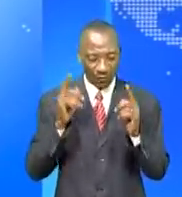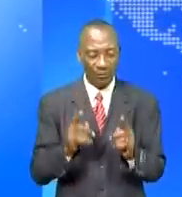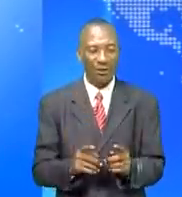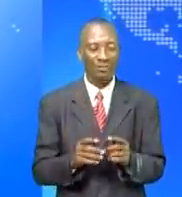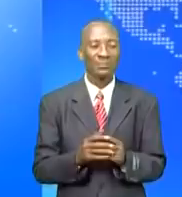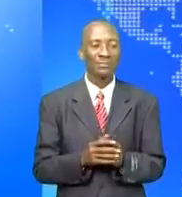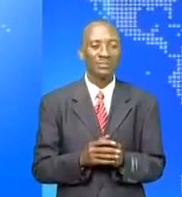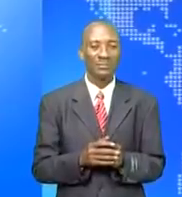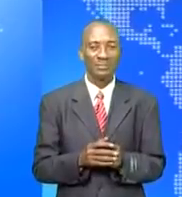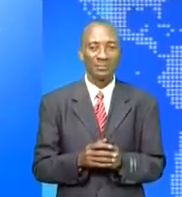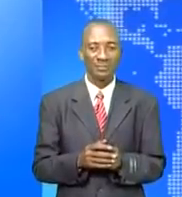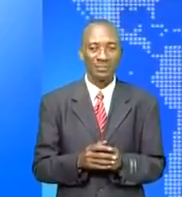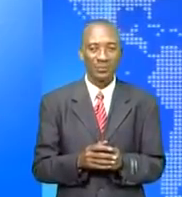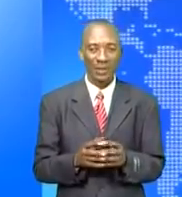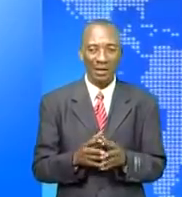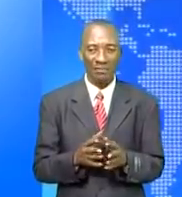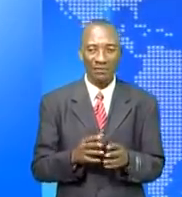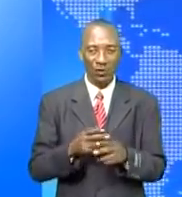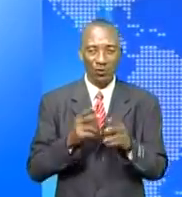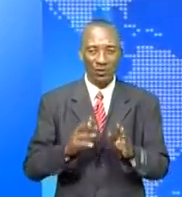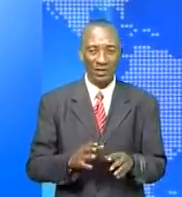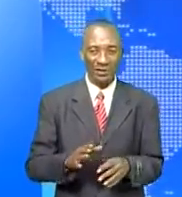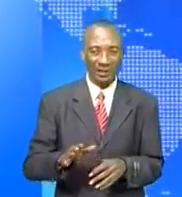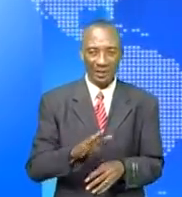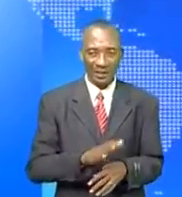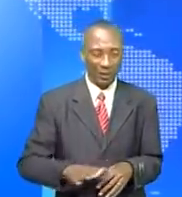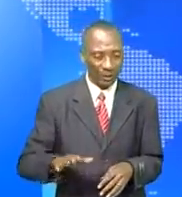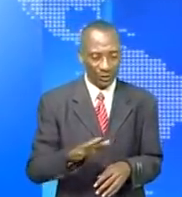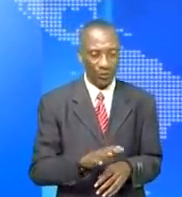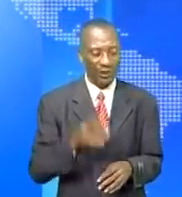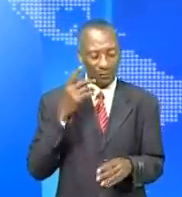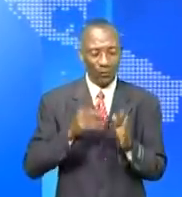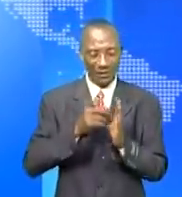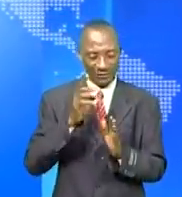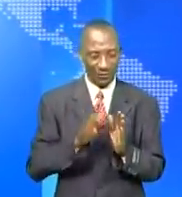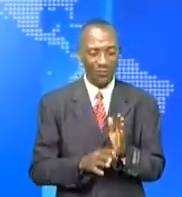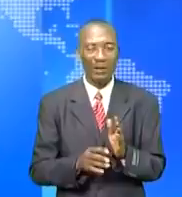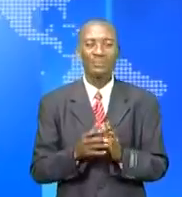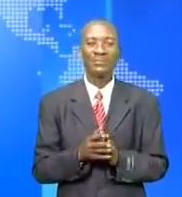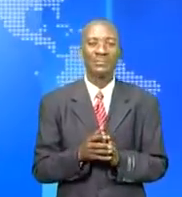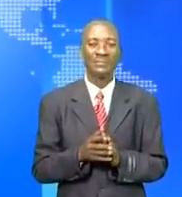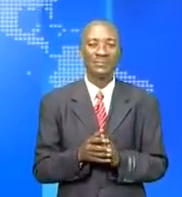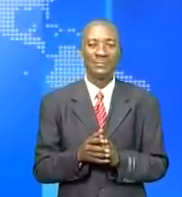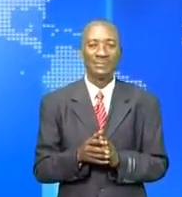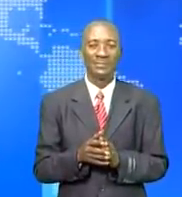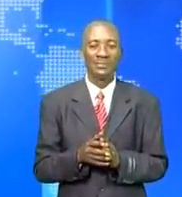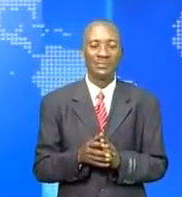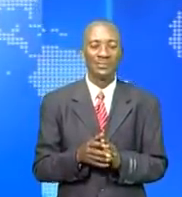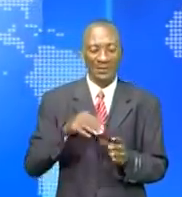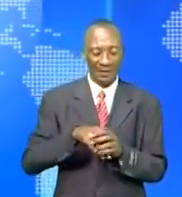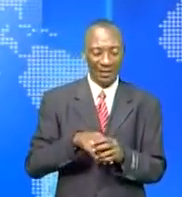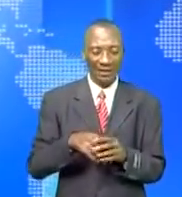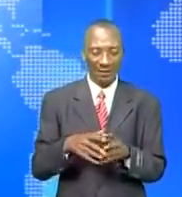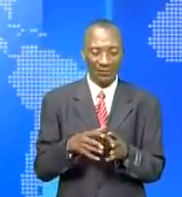co-signé par l'ordonnateur national délégué du Fonds européen du développement FED et endossé par la délégation de l'Union européenne en